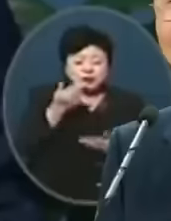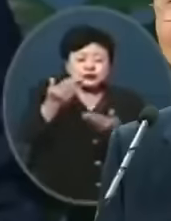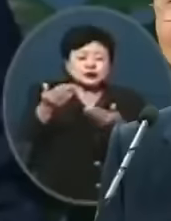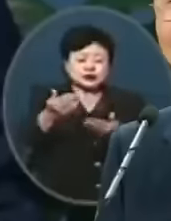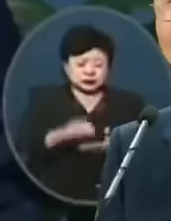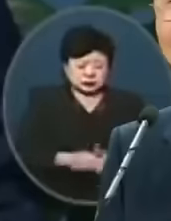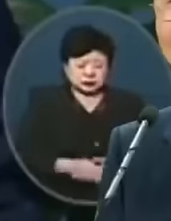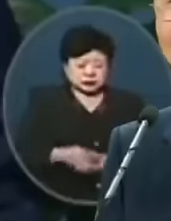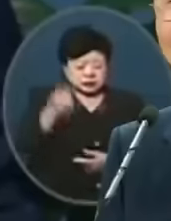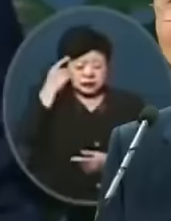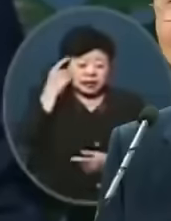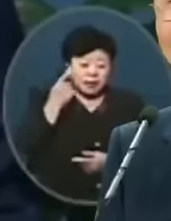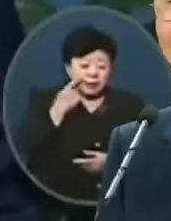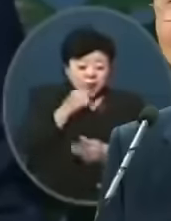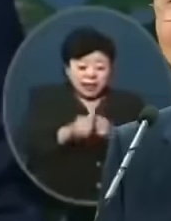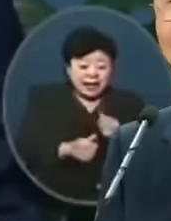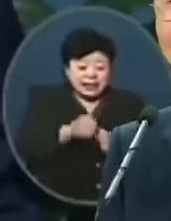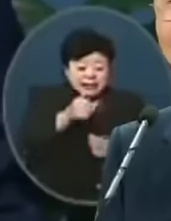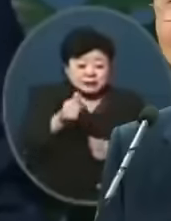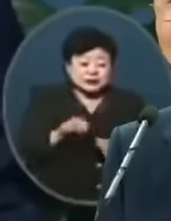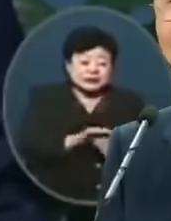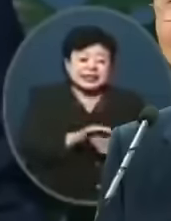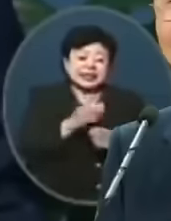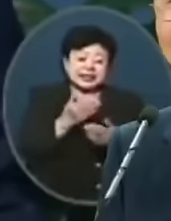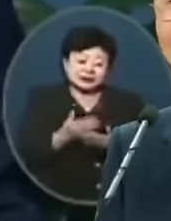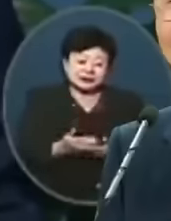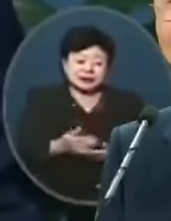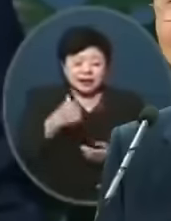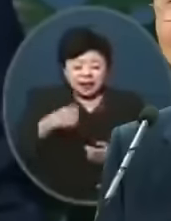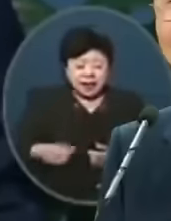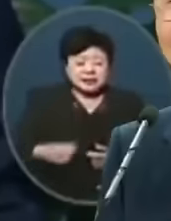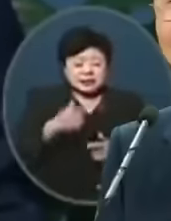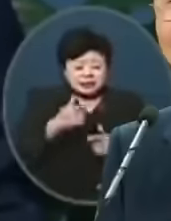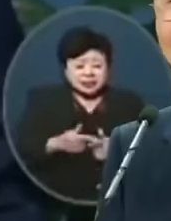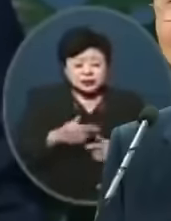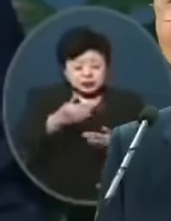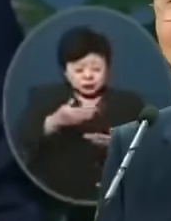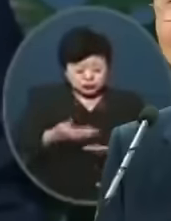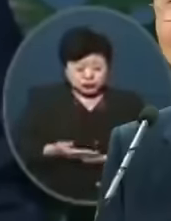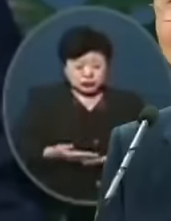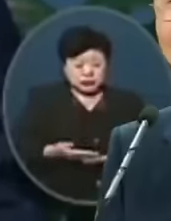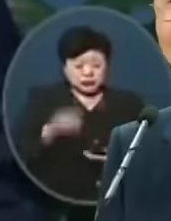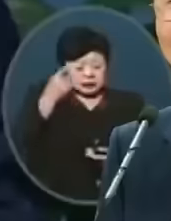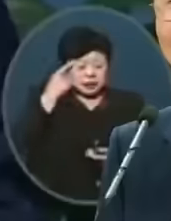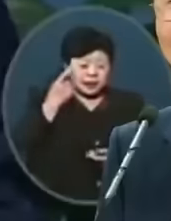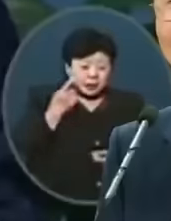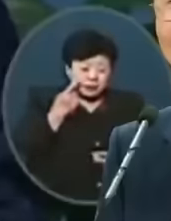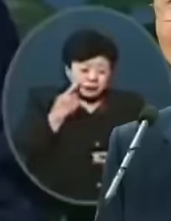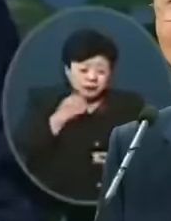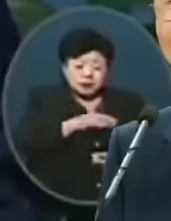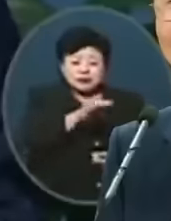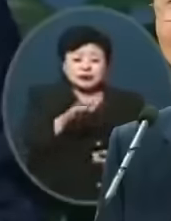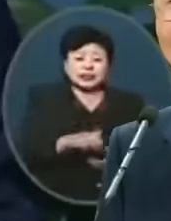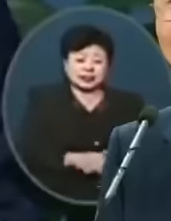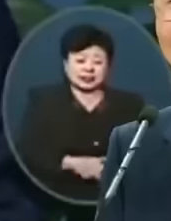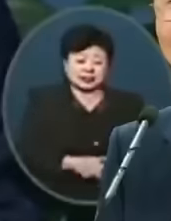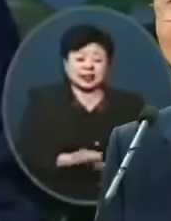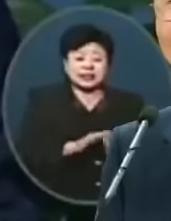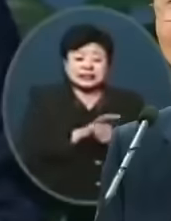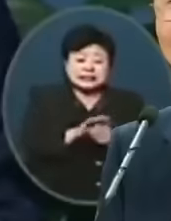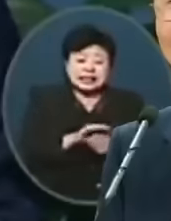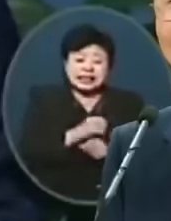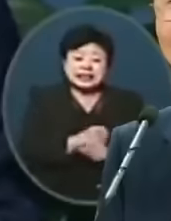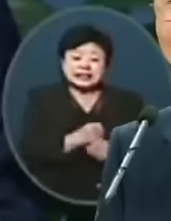것을 생각해 보십시오. 하나님이 우리를 사랑하사 그 아들 예수님을 우리에게 주신 것을 생각할 때 우리가